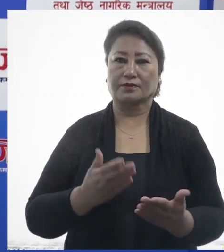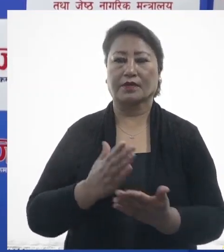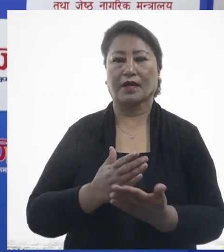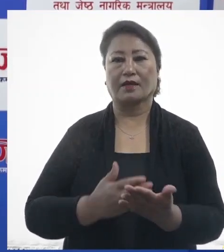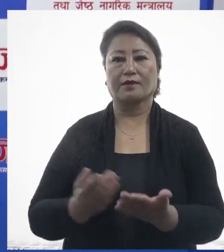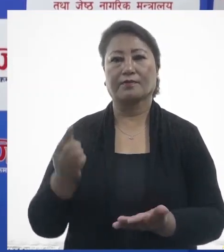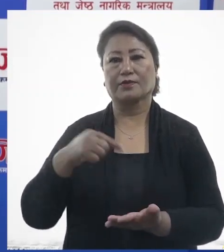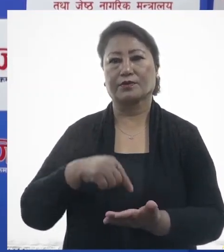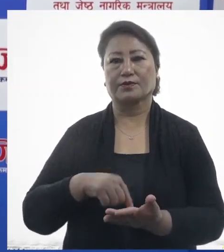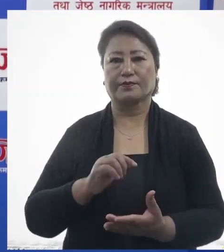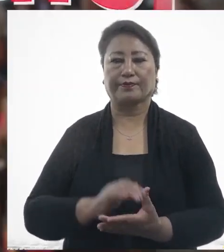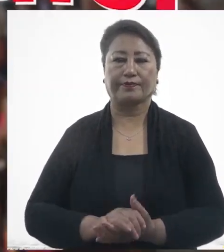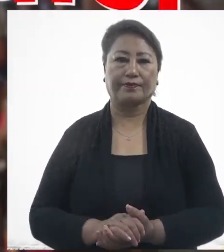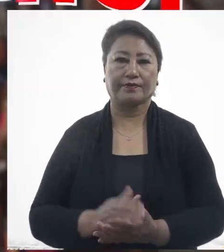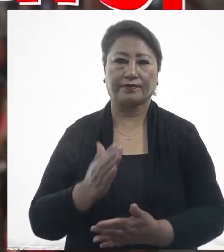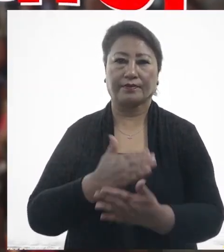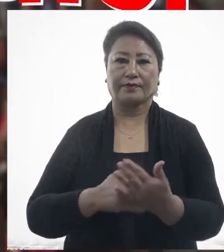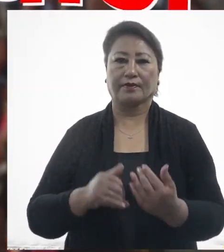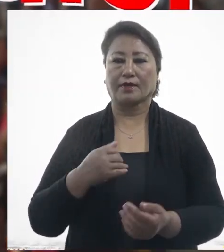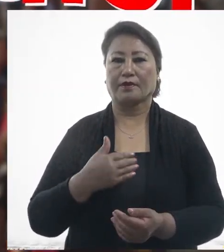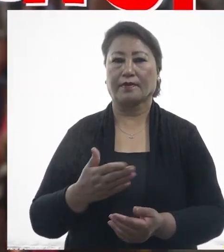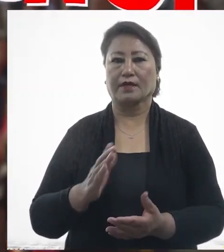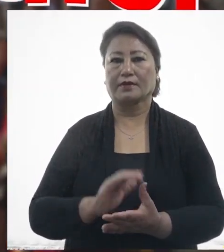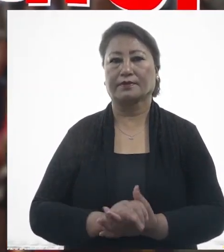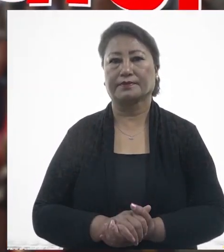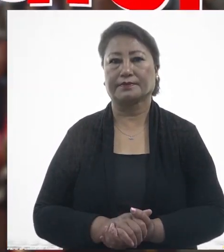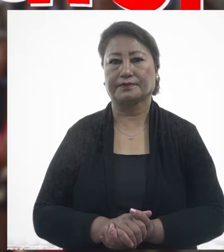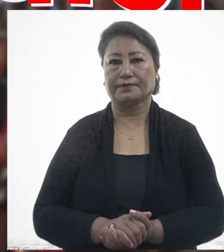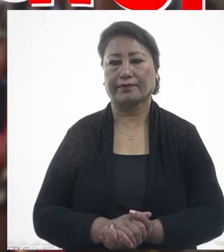गरौँ आजको हाम्रो कार्यक्रम